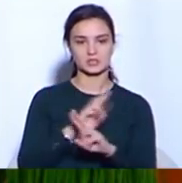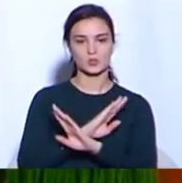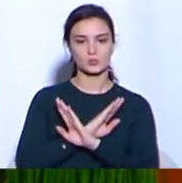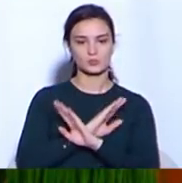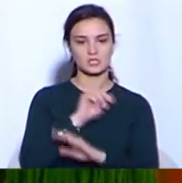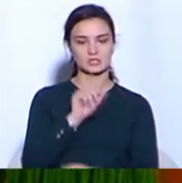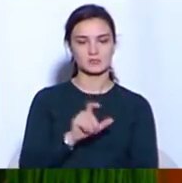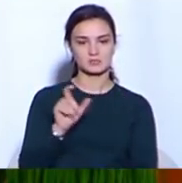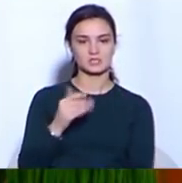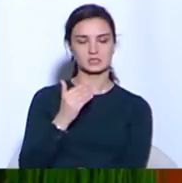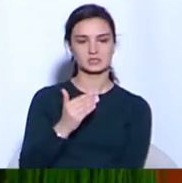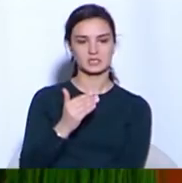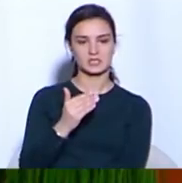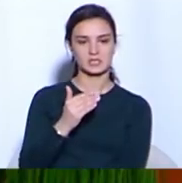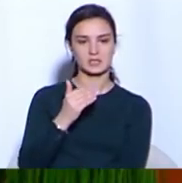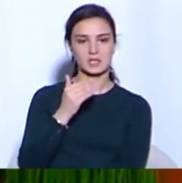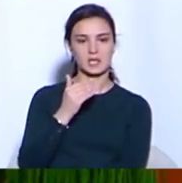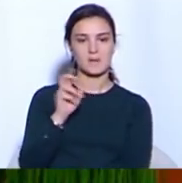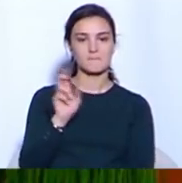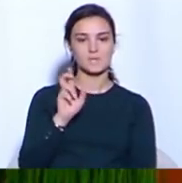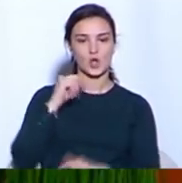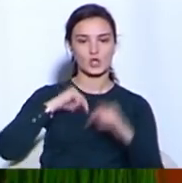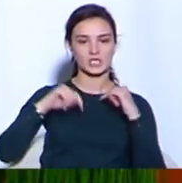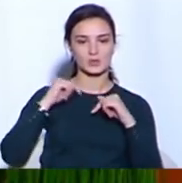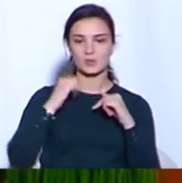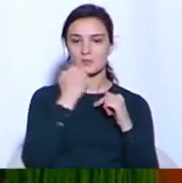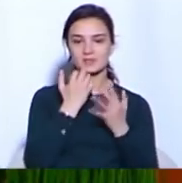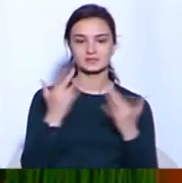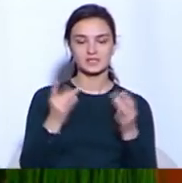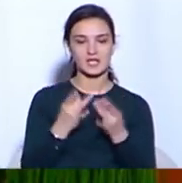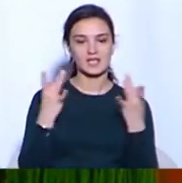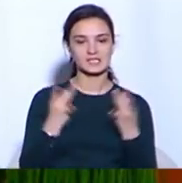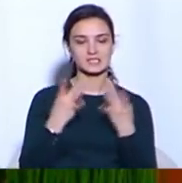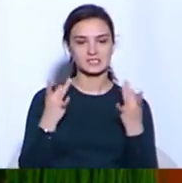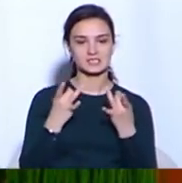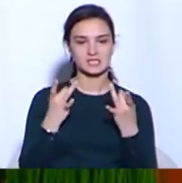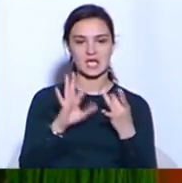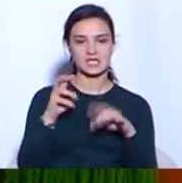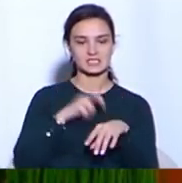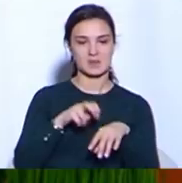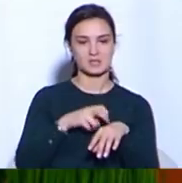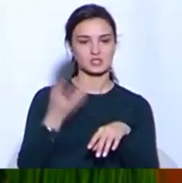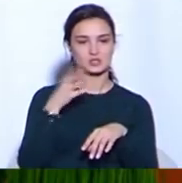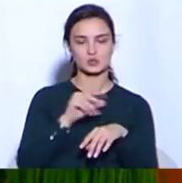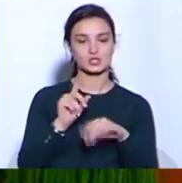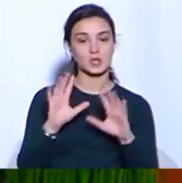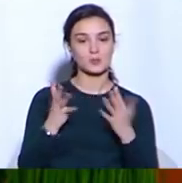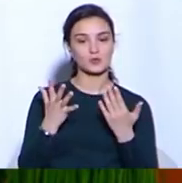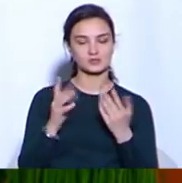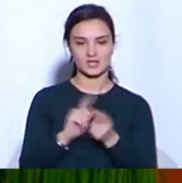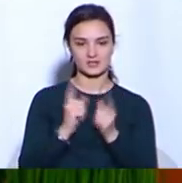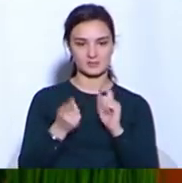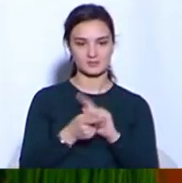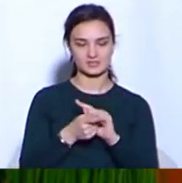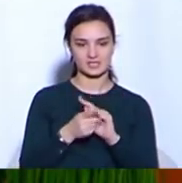დაღუპულ ადამიანთა ბიოლოგიური მასალა იმისათვის, რომ აეხსნა ჩვენთვის არა სამედიცინო ჭრილში რა მოხდა,